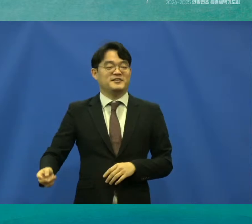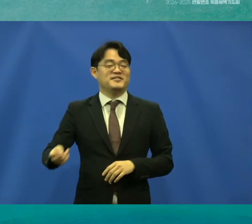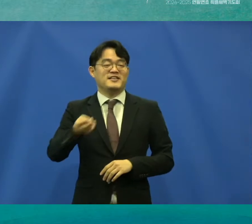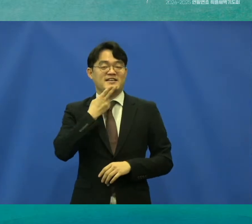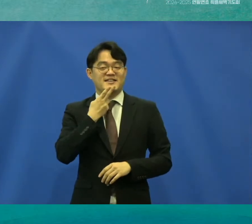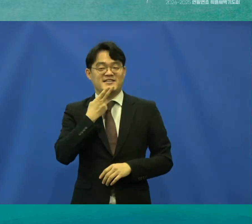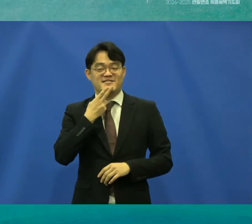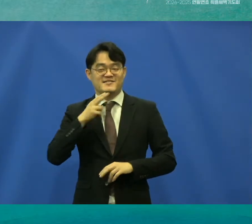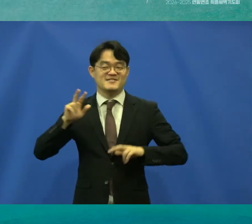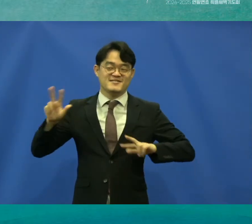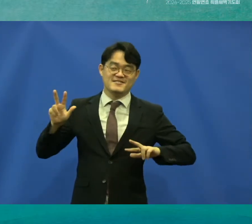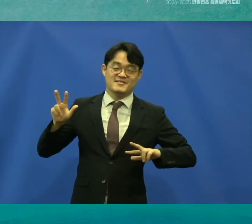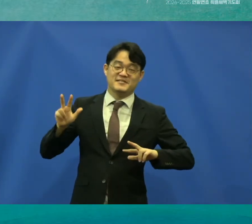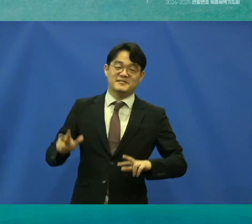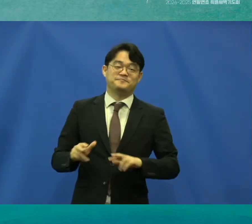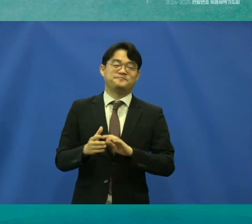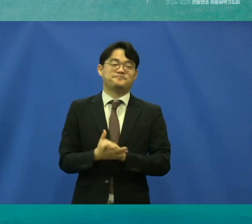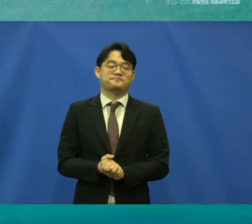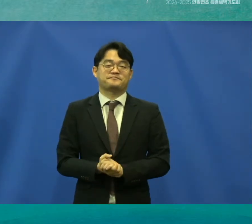않으리.